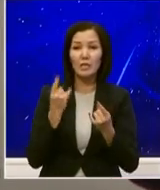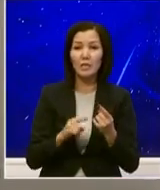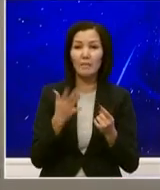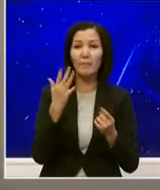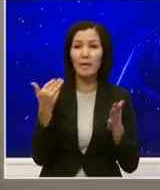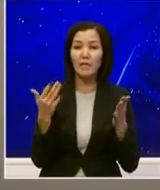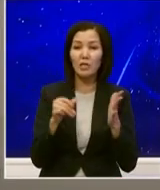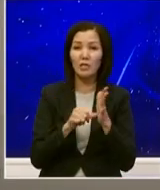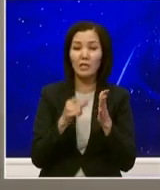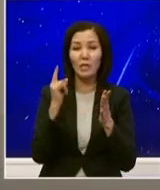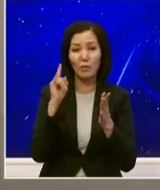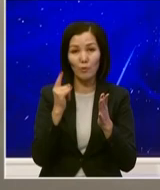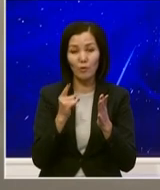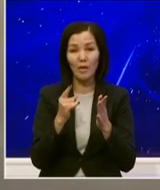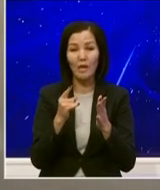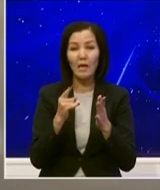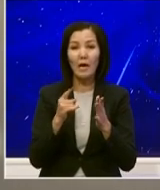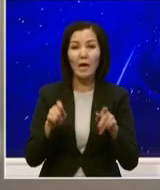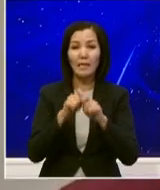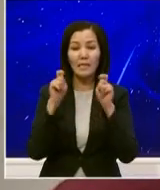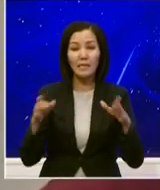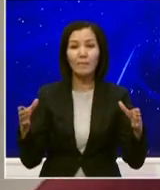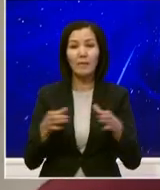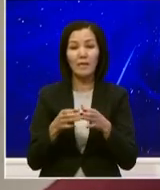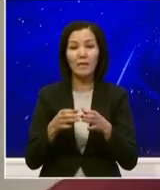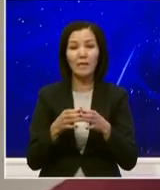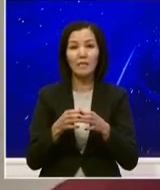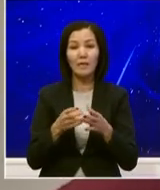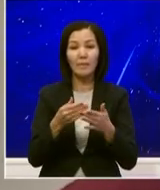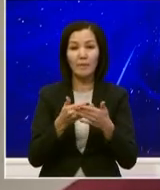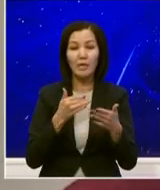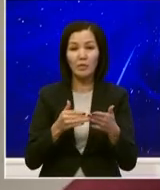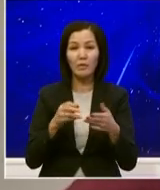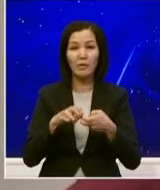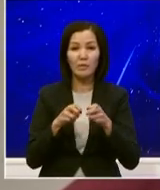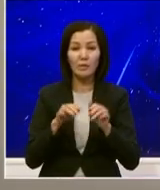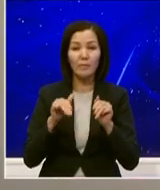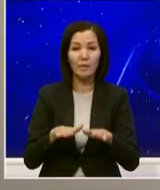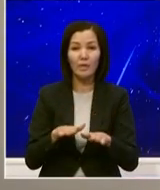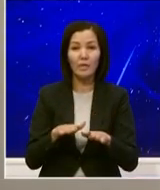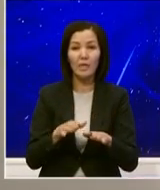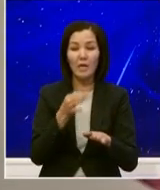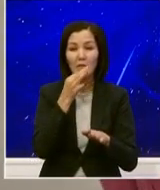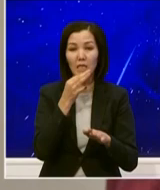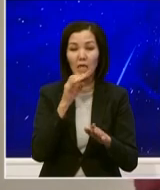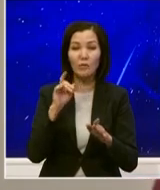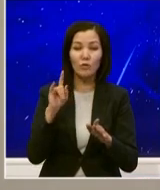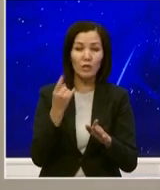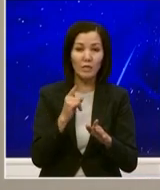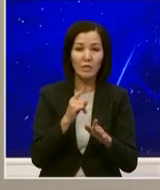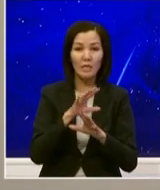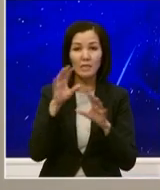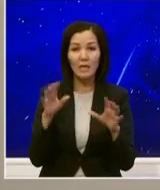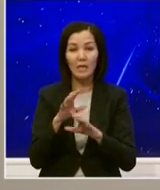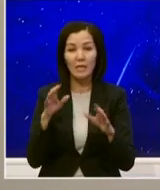5-6 новорожденных. По мнению специалистов, открытие патологического отделения прежде всего решит проблему выхаживания недоношенных детей и позволит сохранить